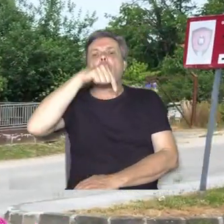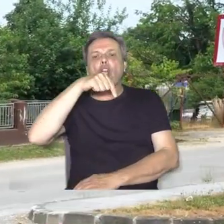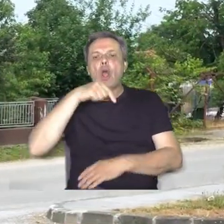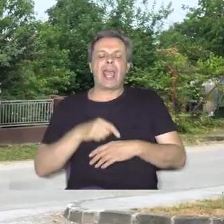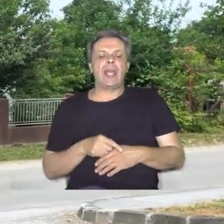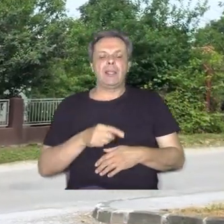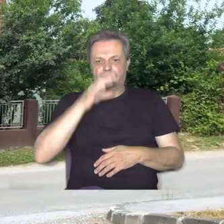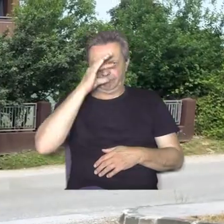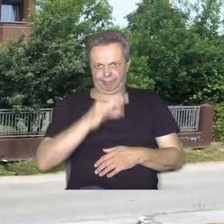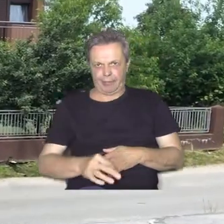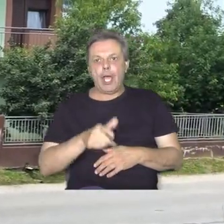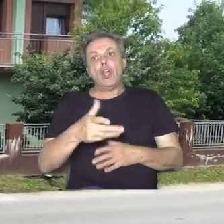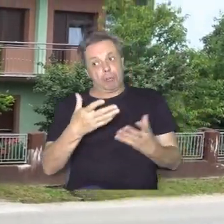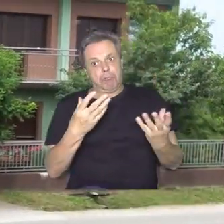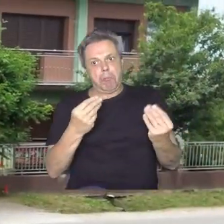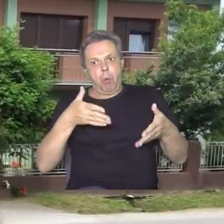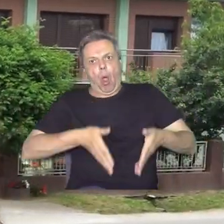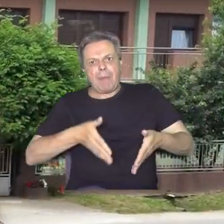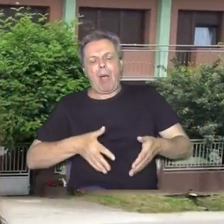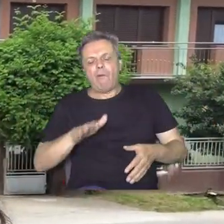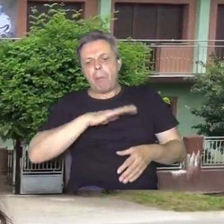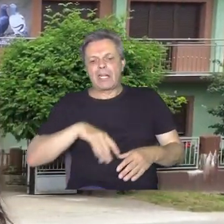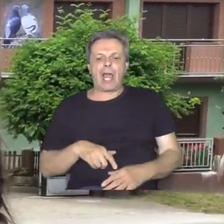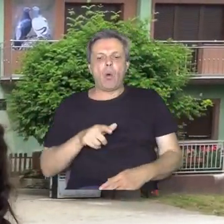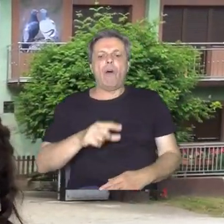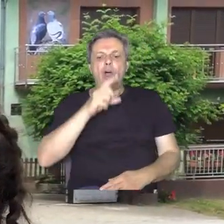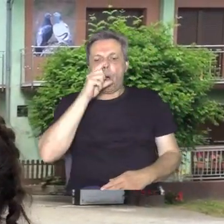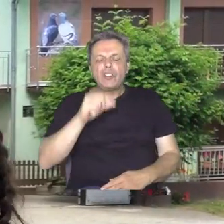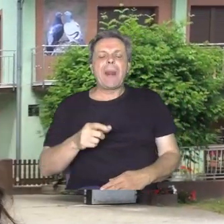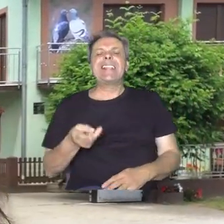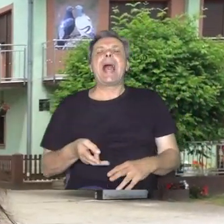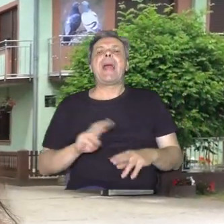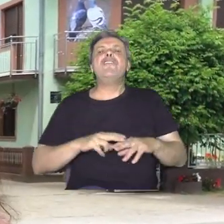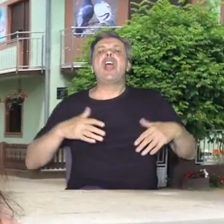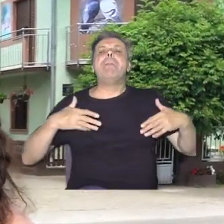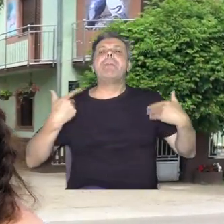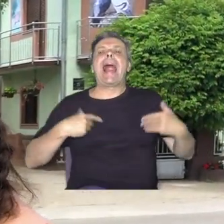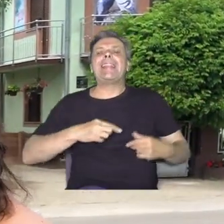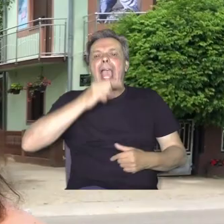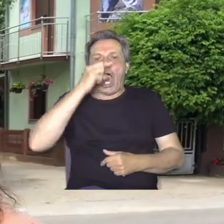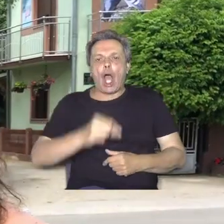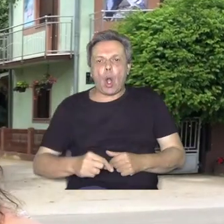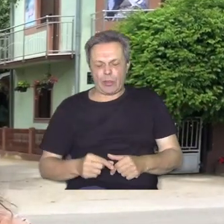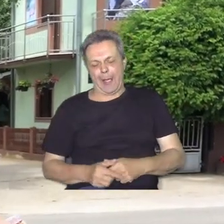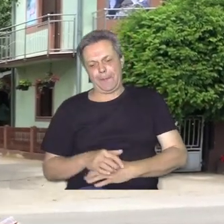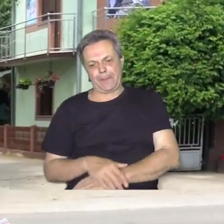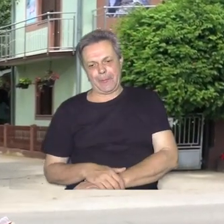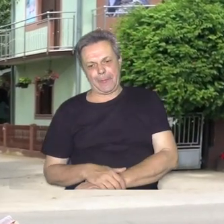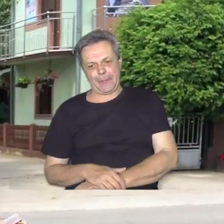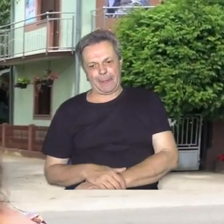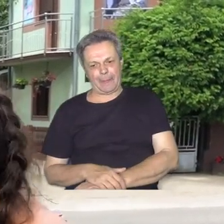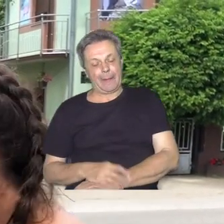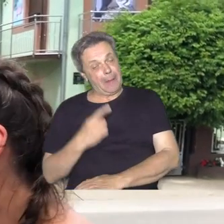Rode su u ovom kraju vrlo česte i ovo je općina sa najviše mladih roda u